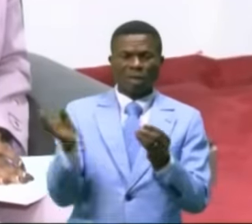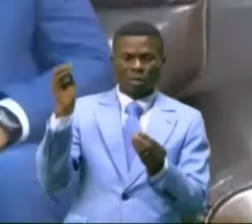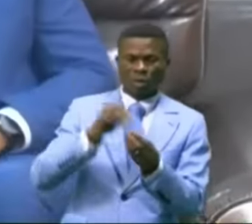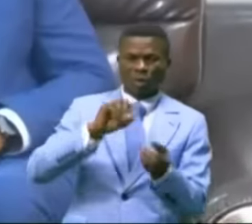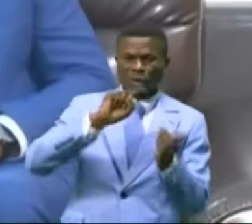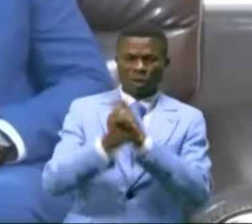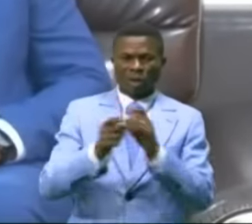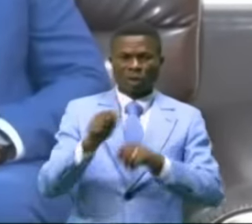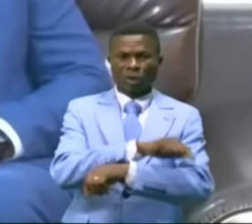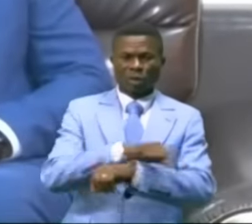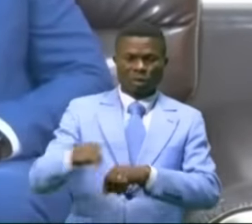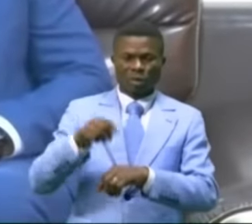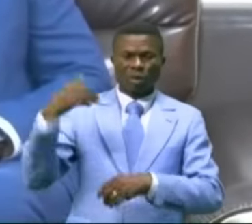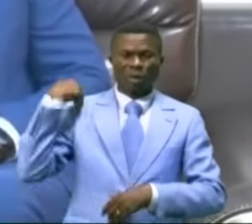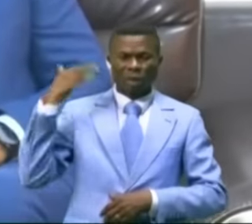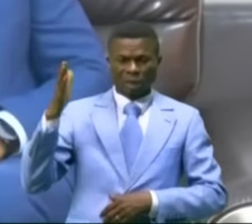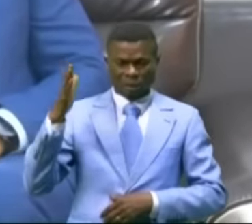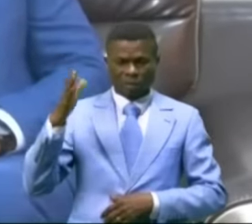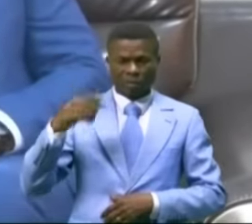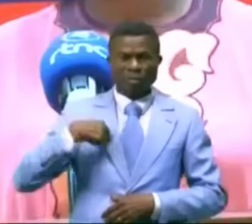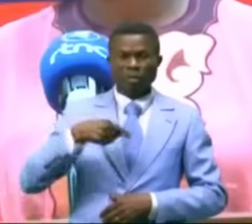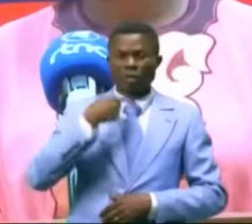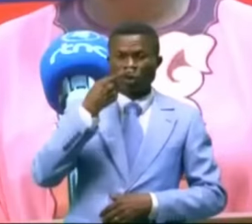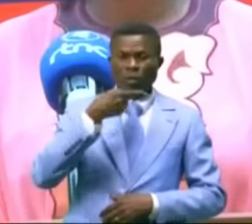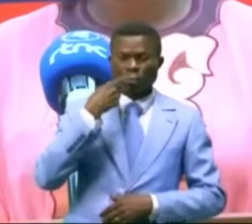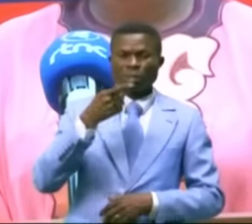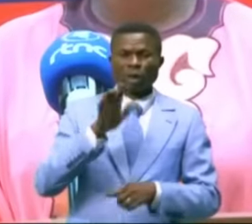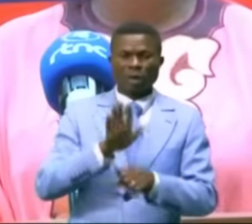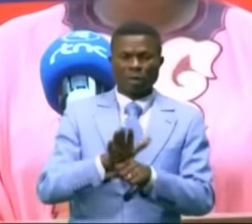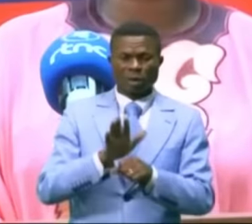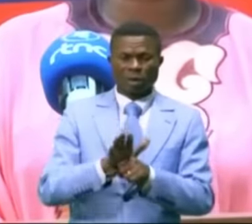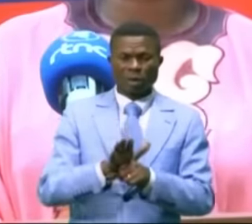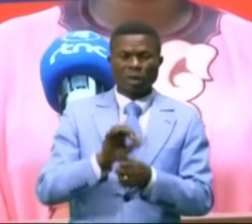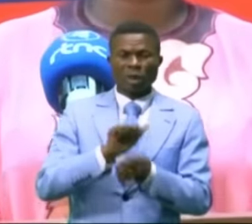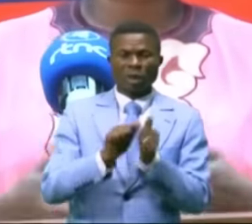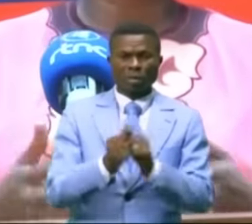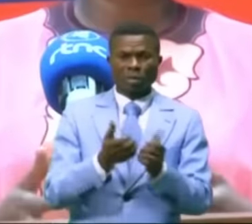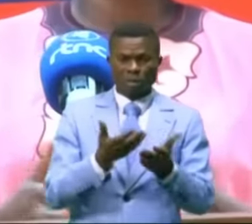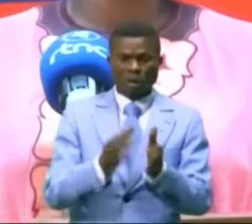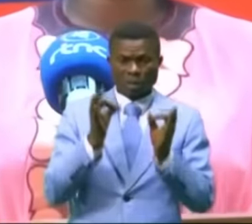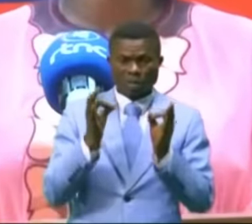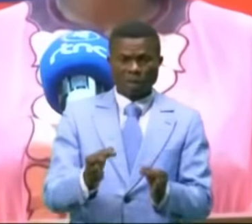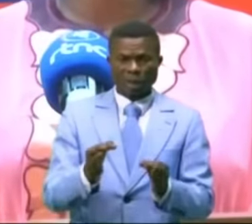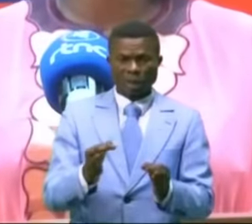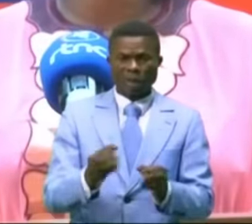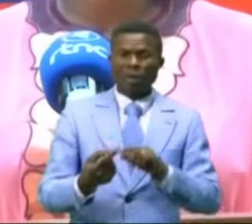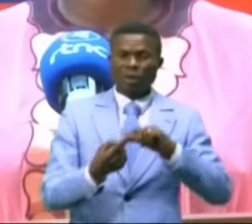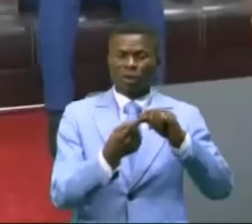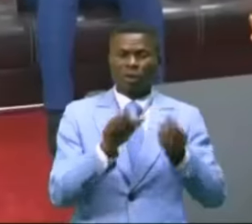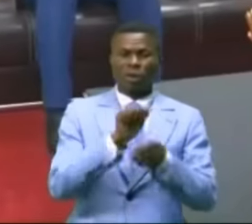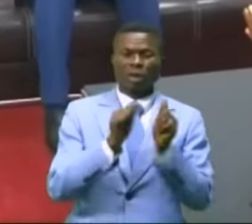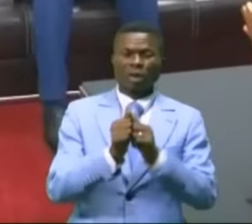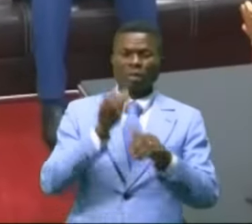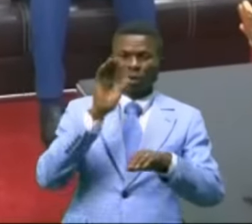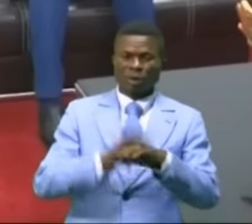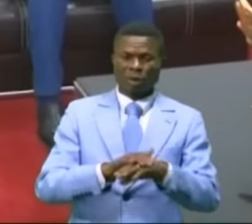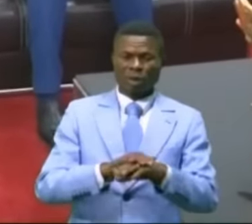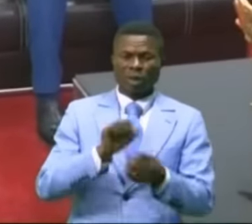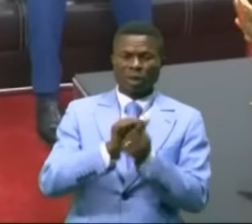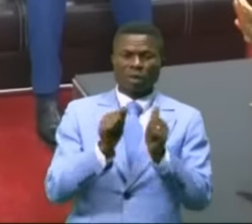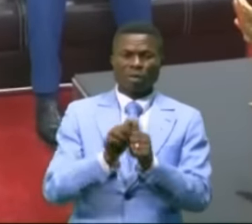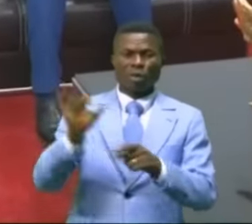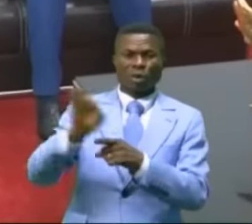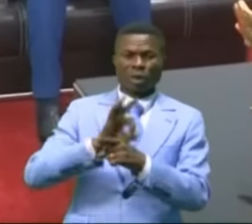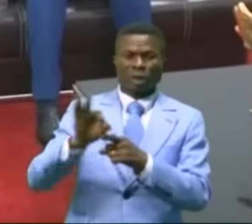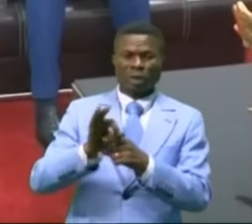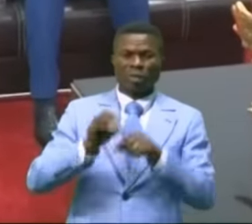de l'administration publique. Nous avons évoqué un peu différents sujets, mais plus spécialement le sujet qui touche la question de la